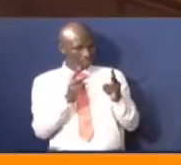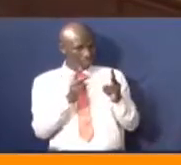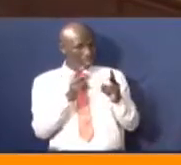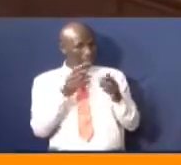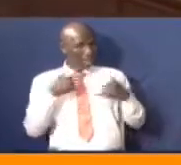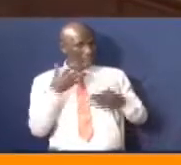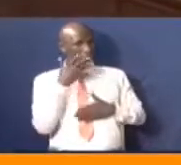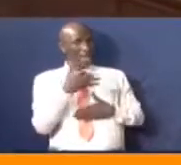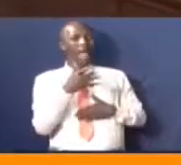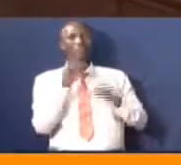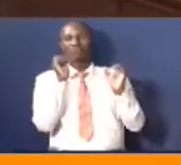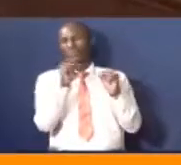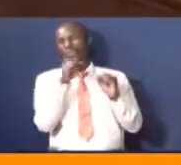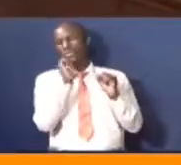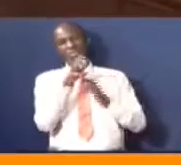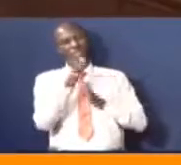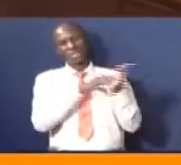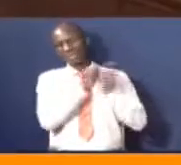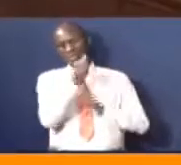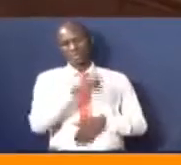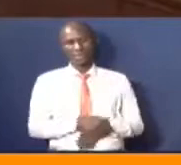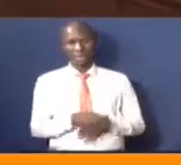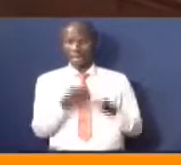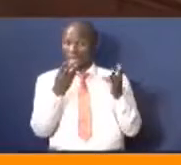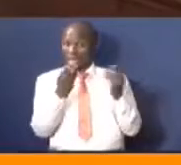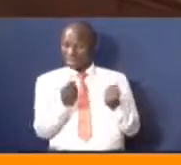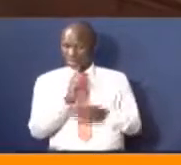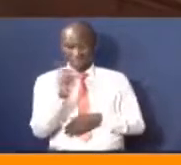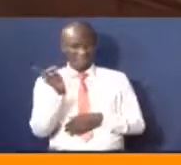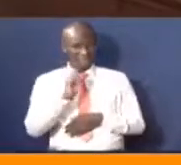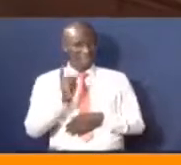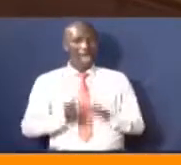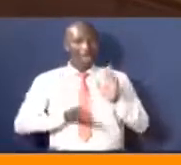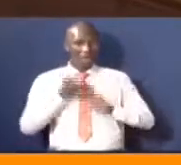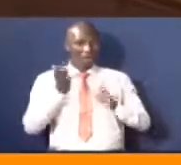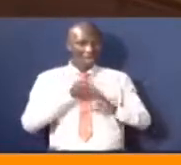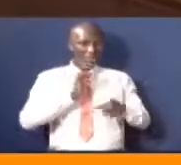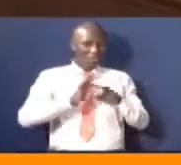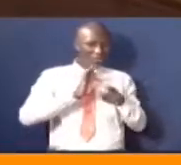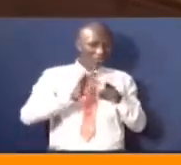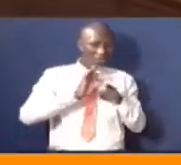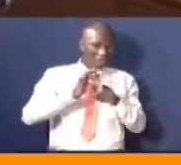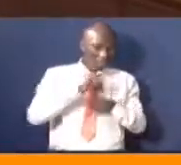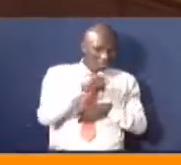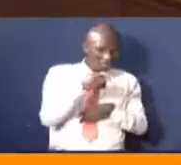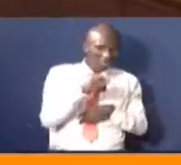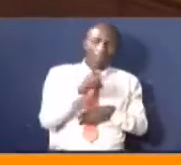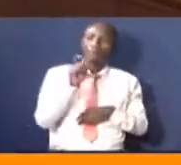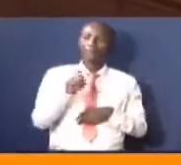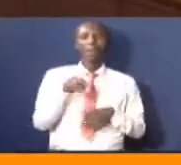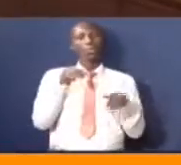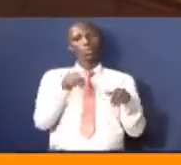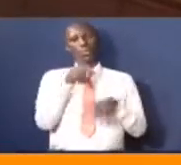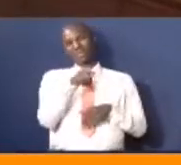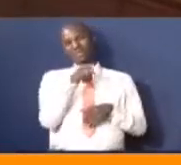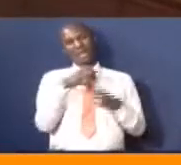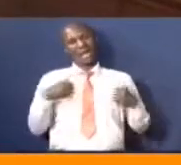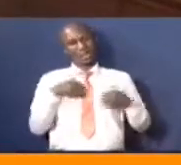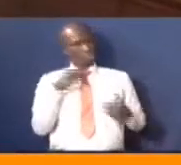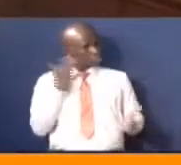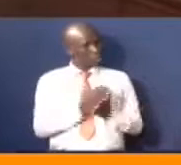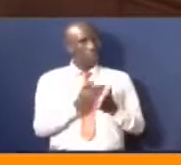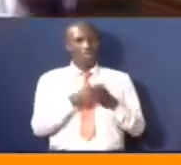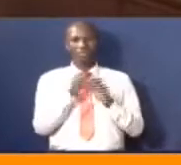ndo kwada ndu pige ndo laishi isembeta maya kwa makawete le yungame kumbe